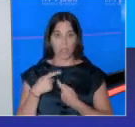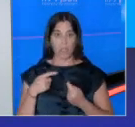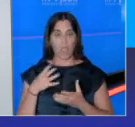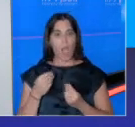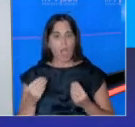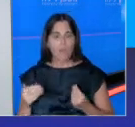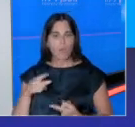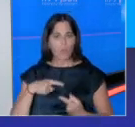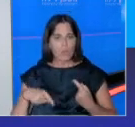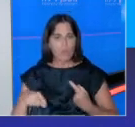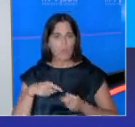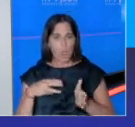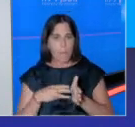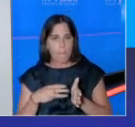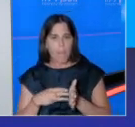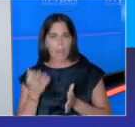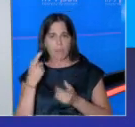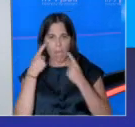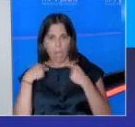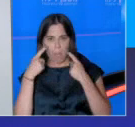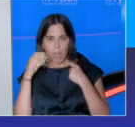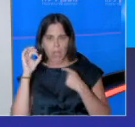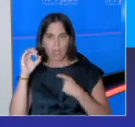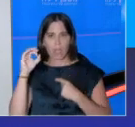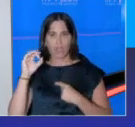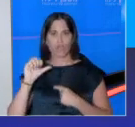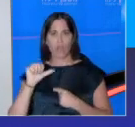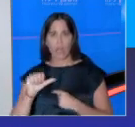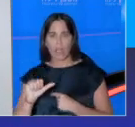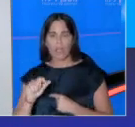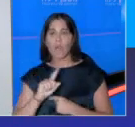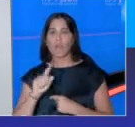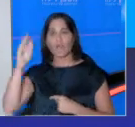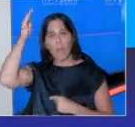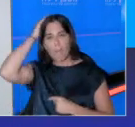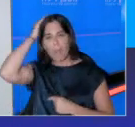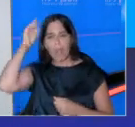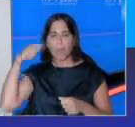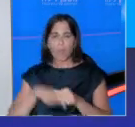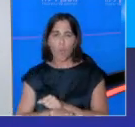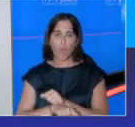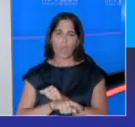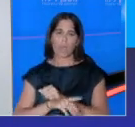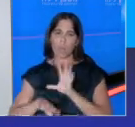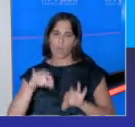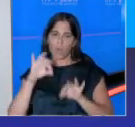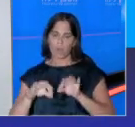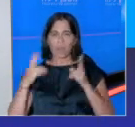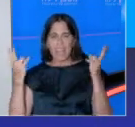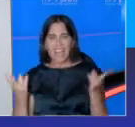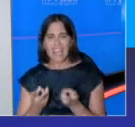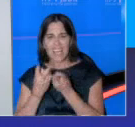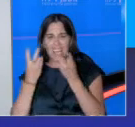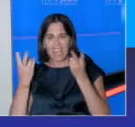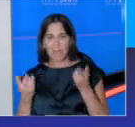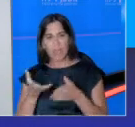המון סביב הנהי והבכי של בנט הילד? בוגד, לא, בנט בוגד בבוחרים שלו וכו' וכו'. עכשיו, חיפשתי אצל